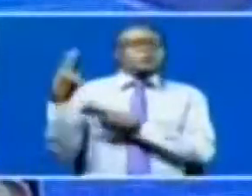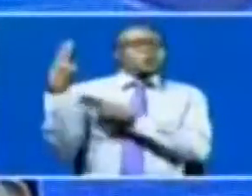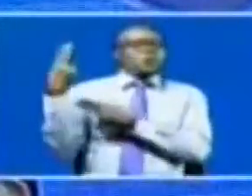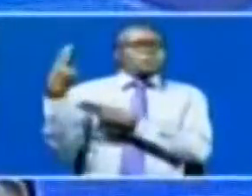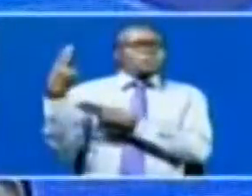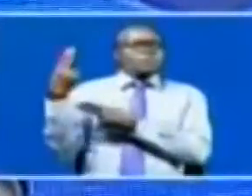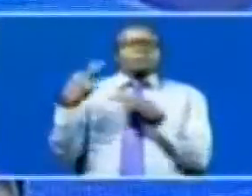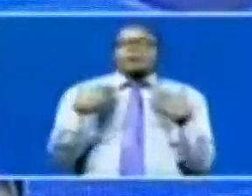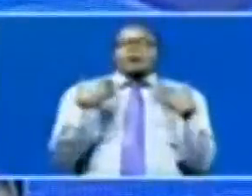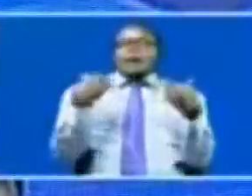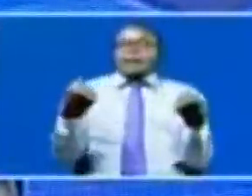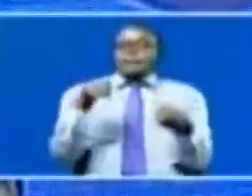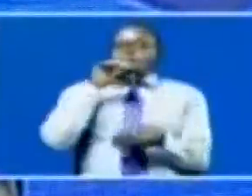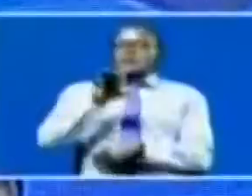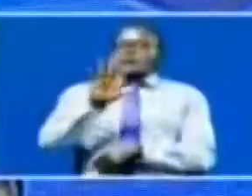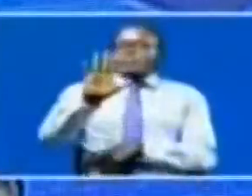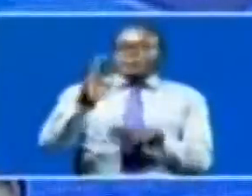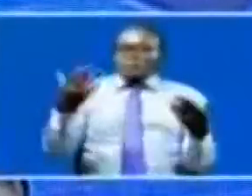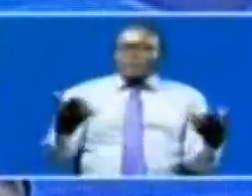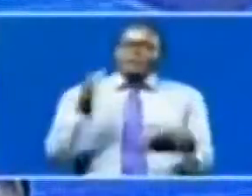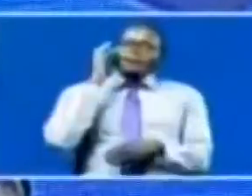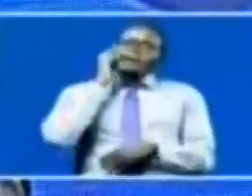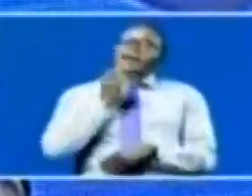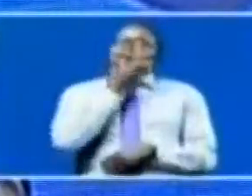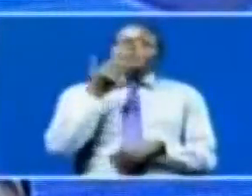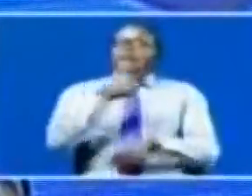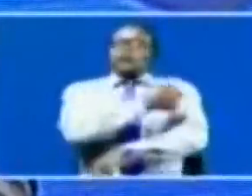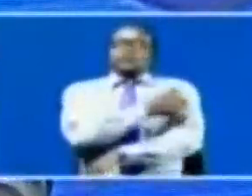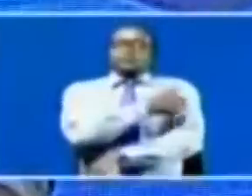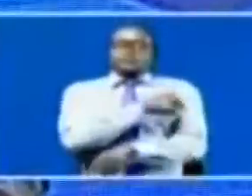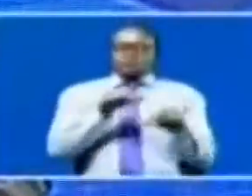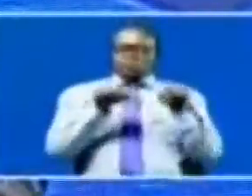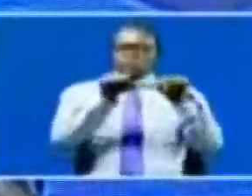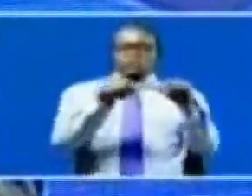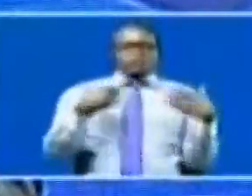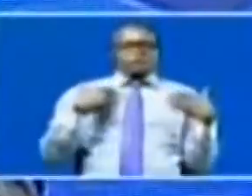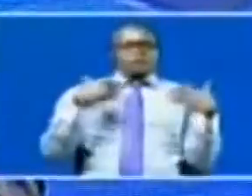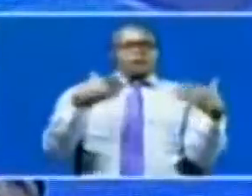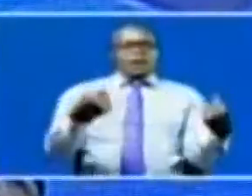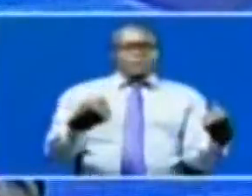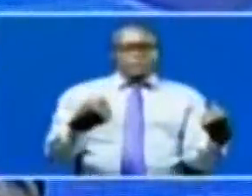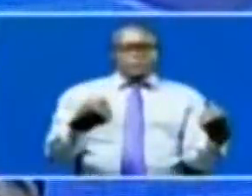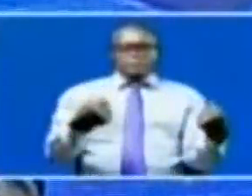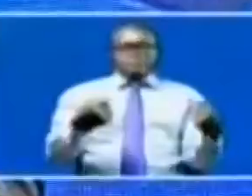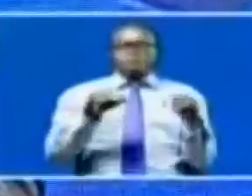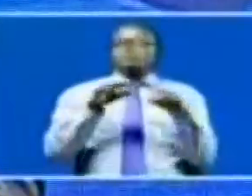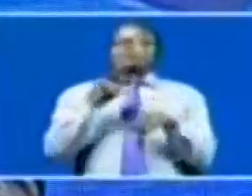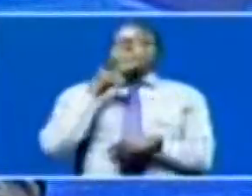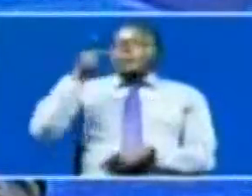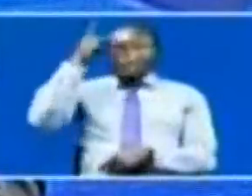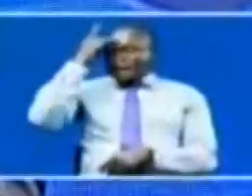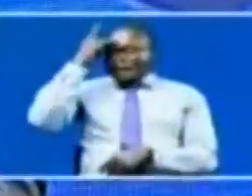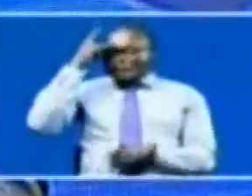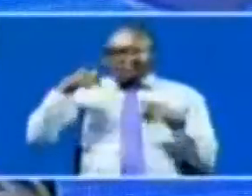wameweka matumaini ya kupona kwa mtoto wao katika hospitali ya Kenyatta anakoendelea kupokea matibabu. Kwa mujibu wa wazazi wa kijana huyo,